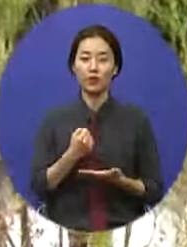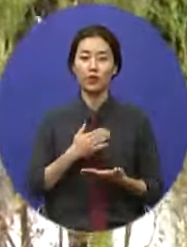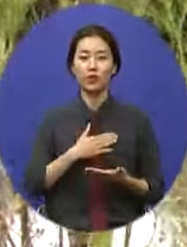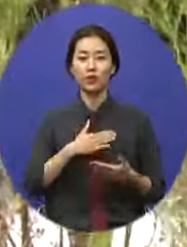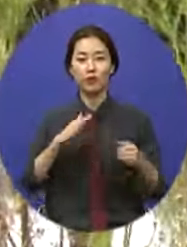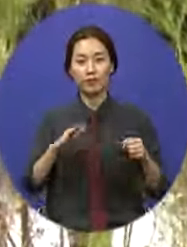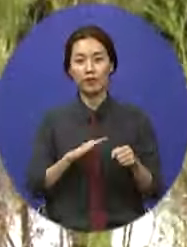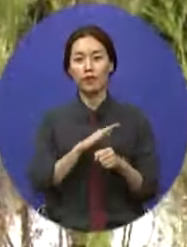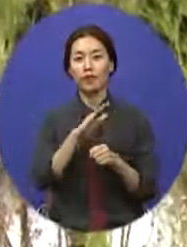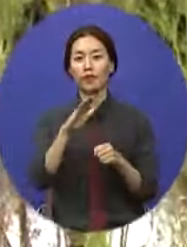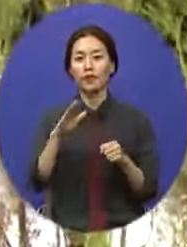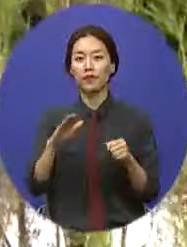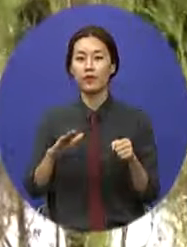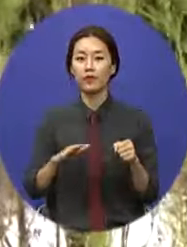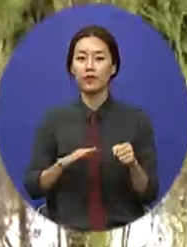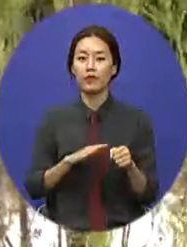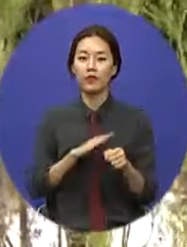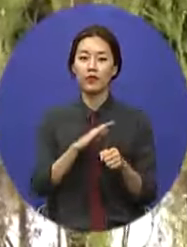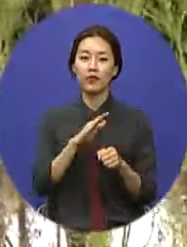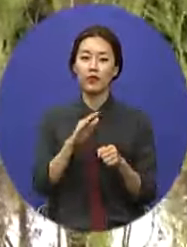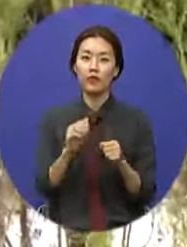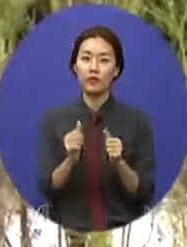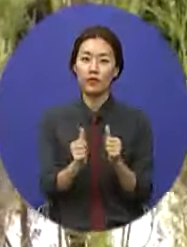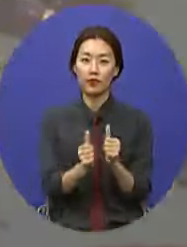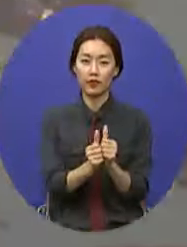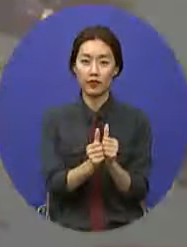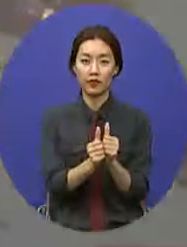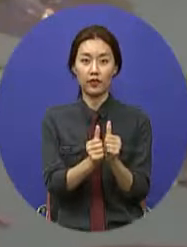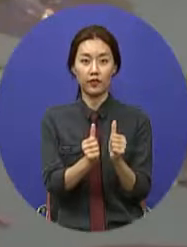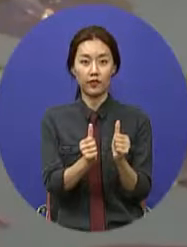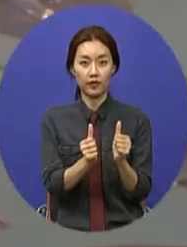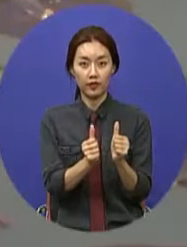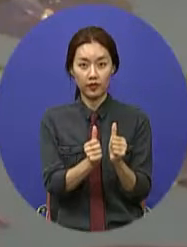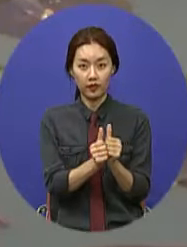안타까운 내 니여